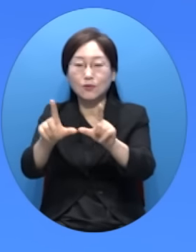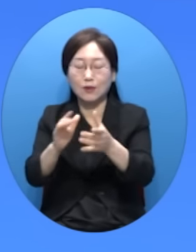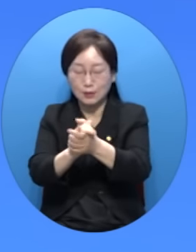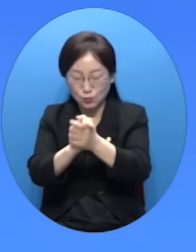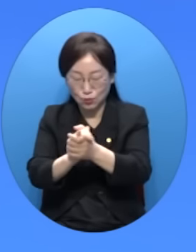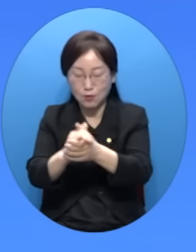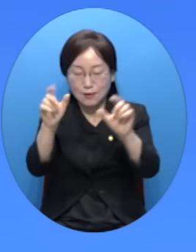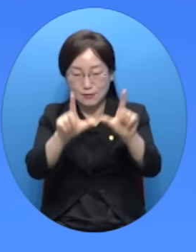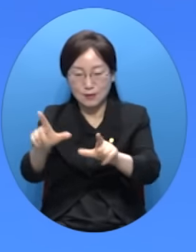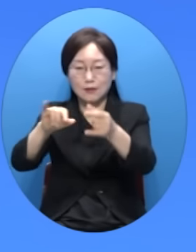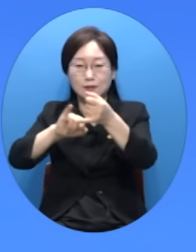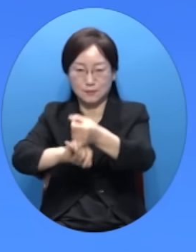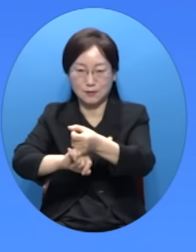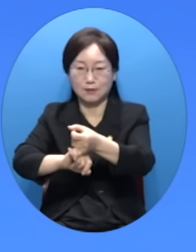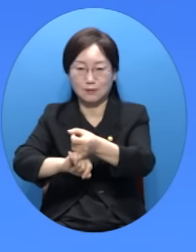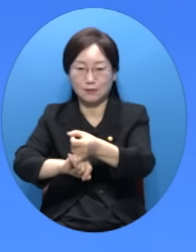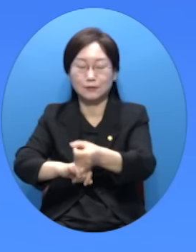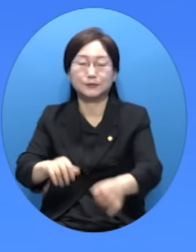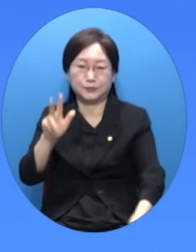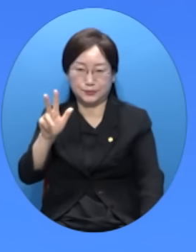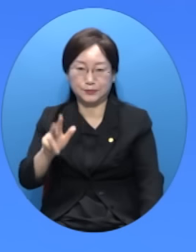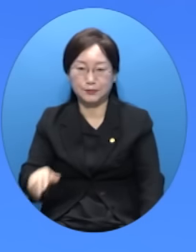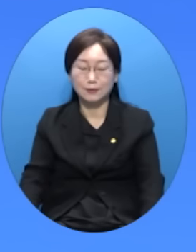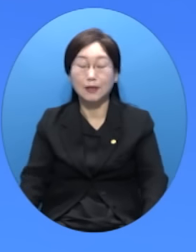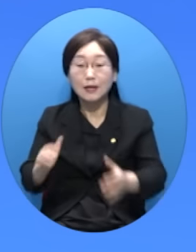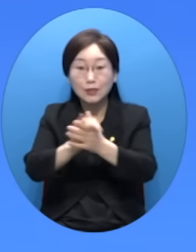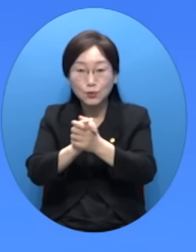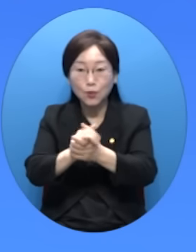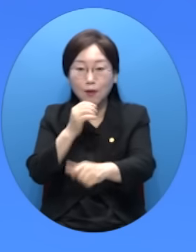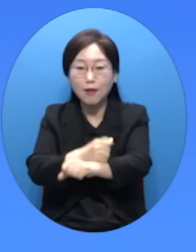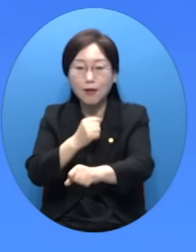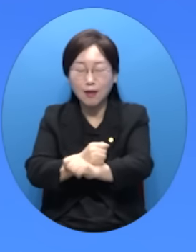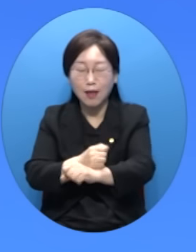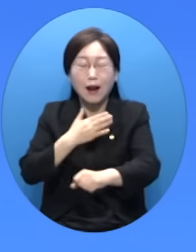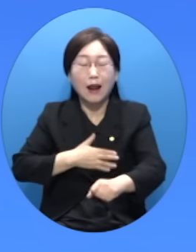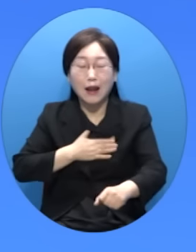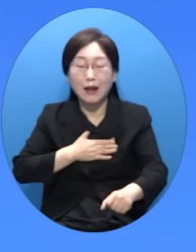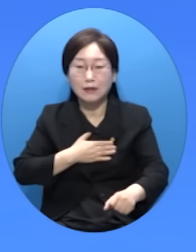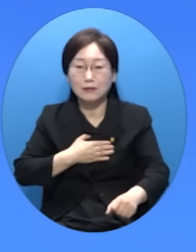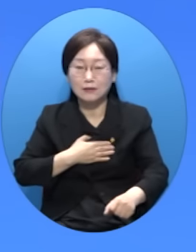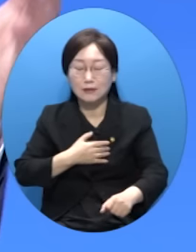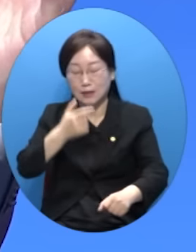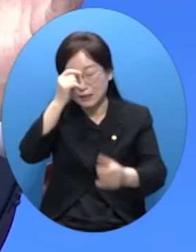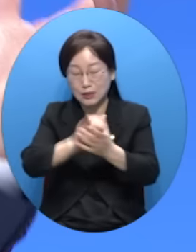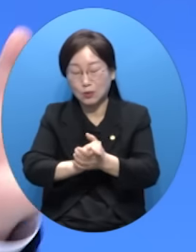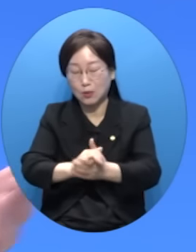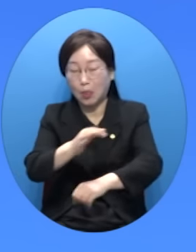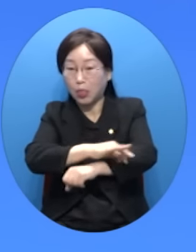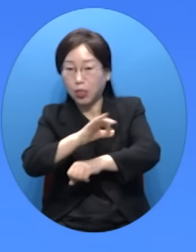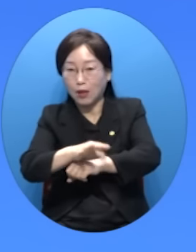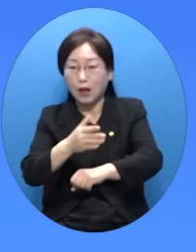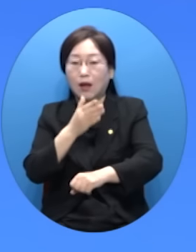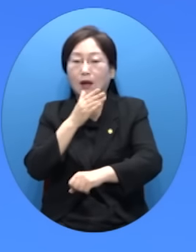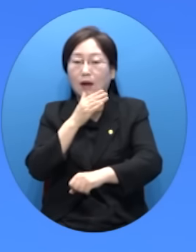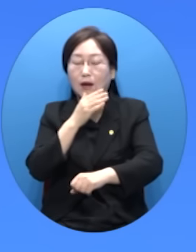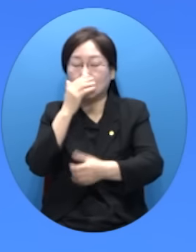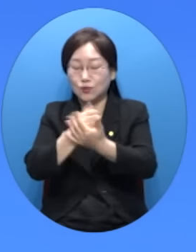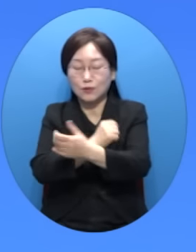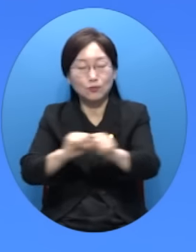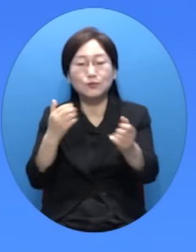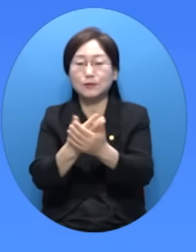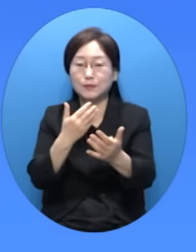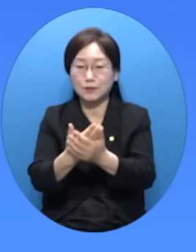삶을 살겠습니다. 기도를 하는 것을 해야 되는 것을 알면서도 기도에 힘쓰지 못한 죄들을 용서하여 주시고 우리